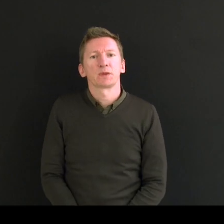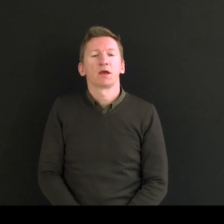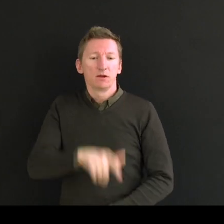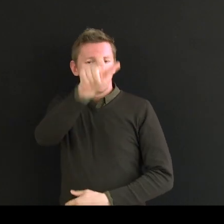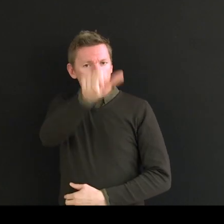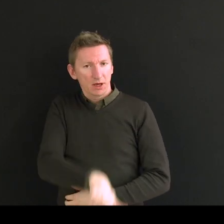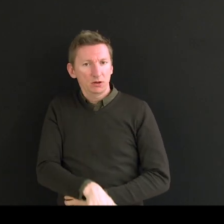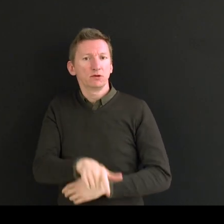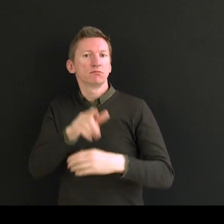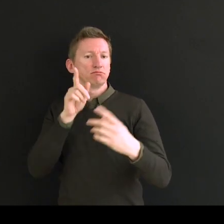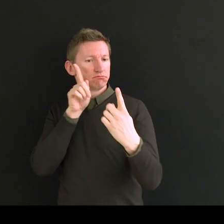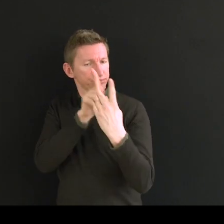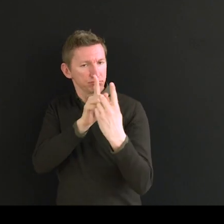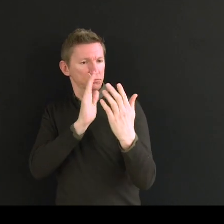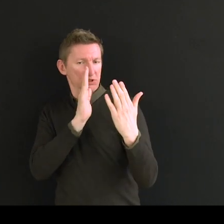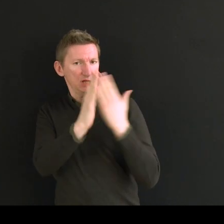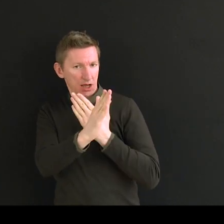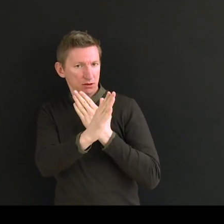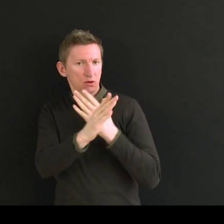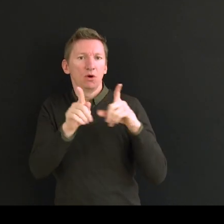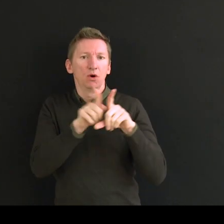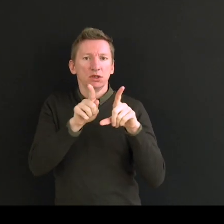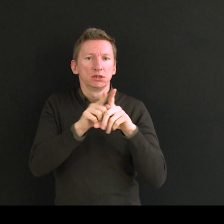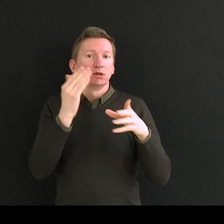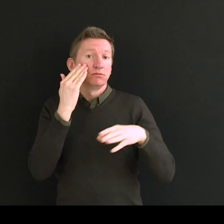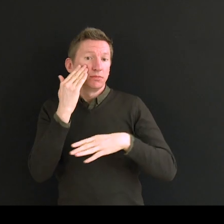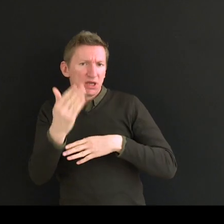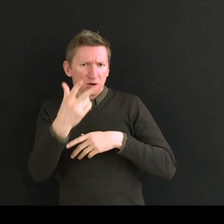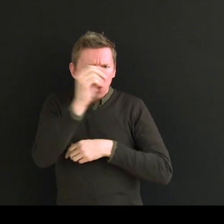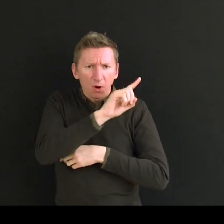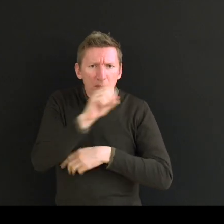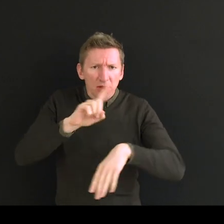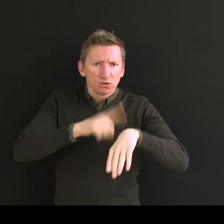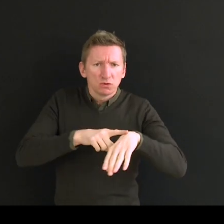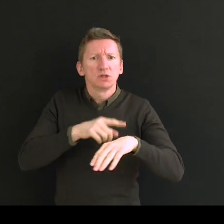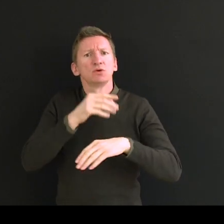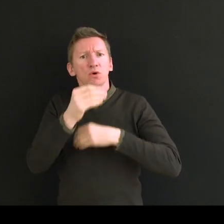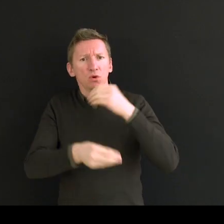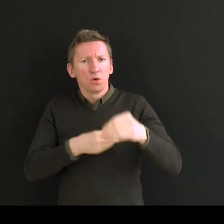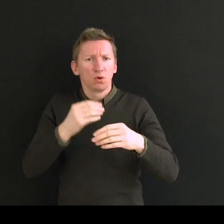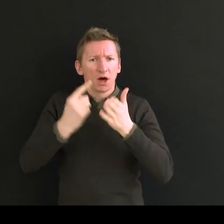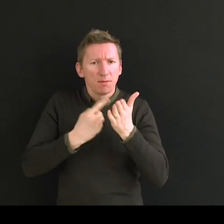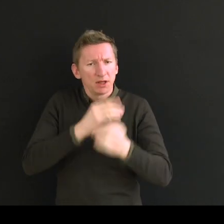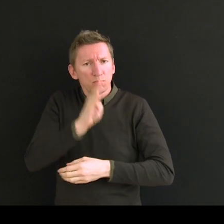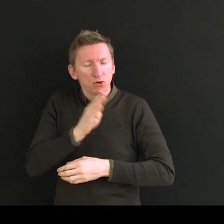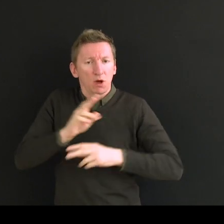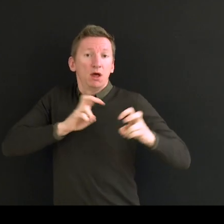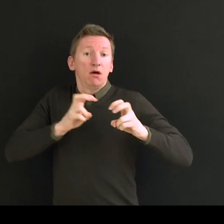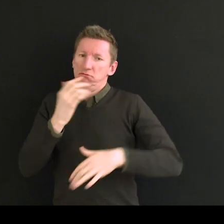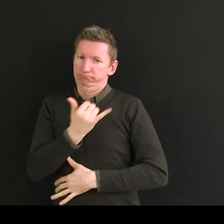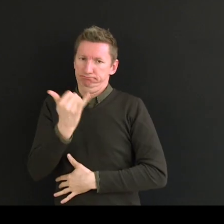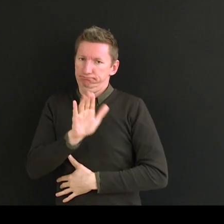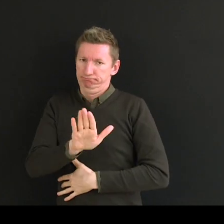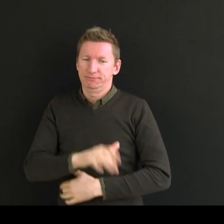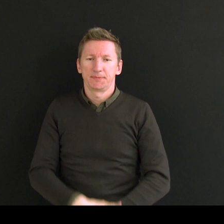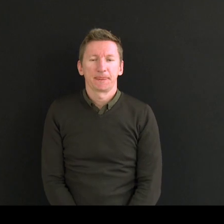Adressez-vous directement à la personne concernée et ne perdez pas votre sang-froid lorsqu'elle ne vous comprend pas tout de suite et que vous devez répéter quelque